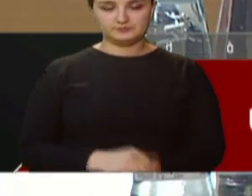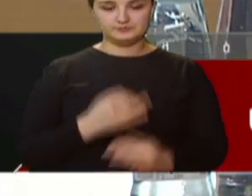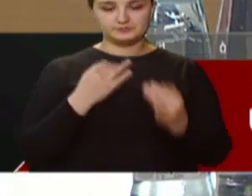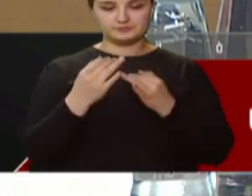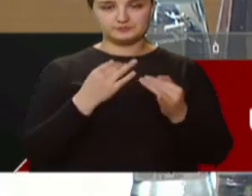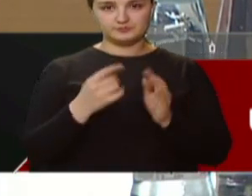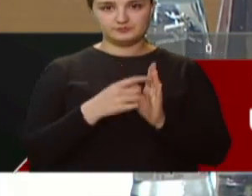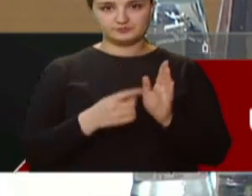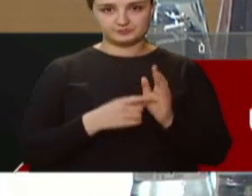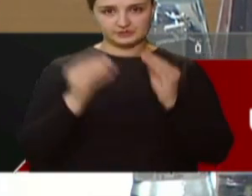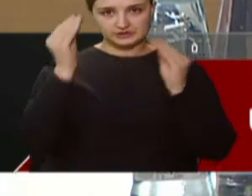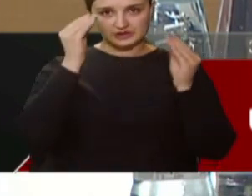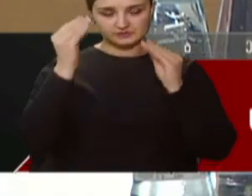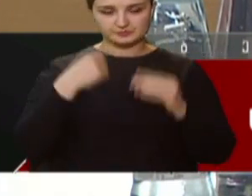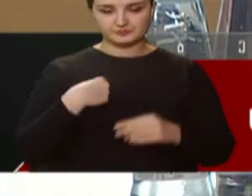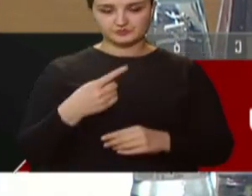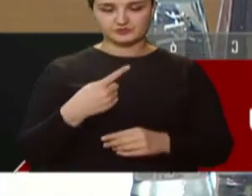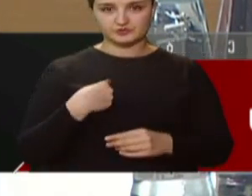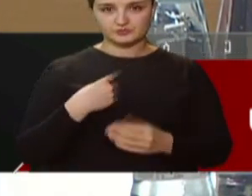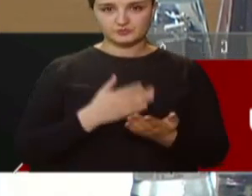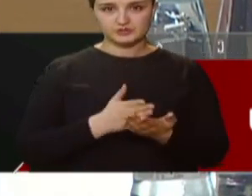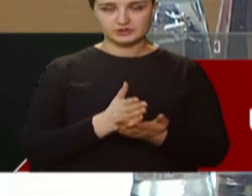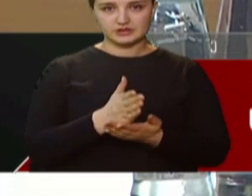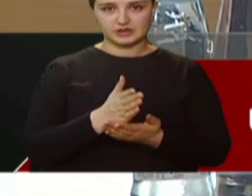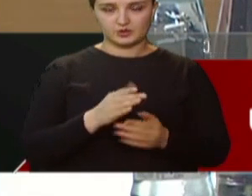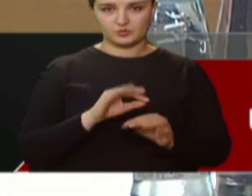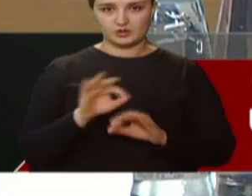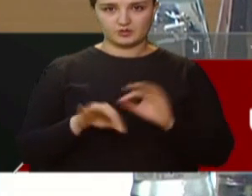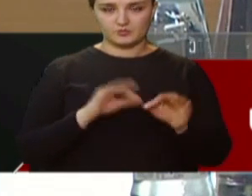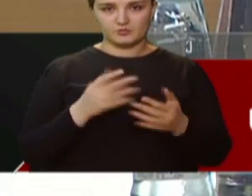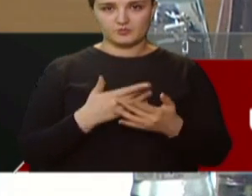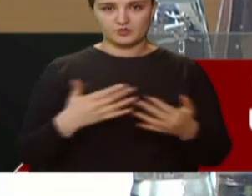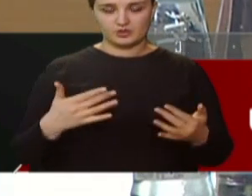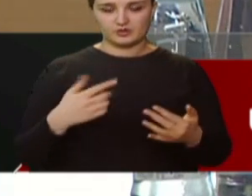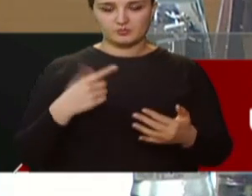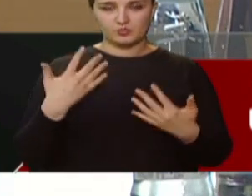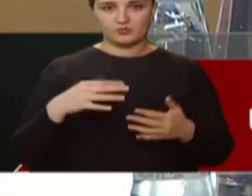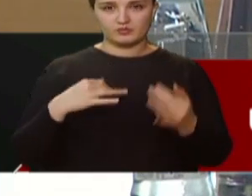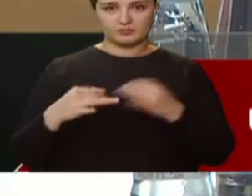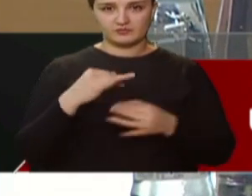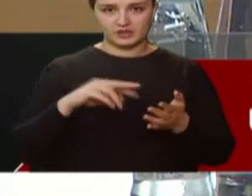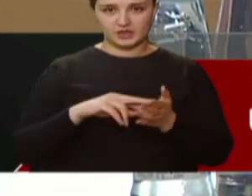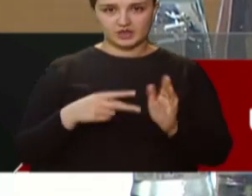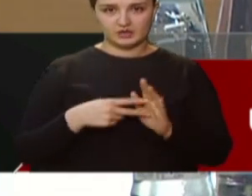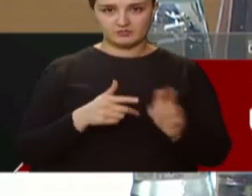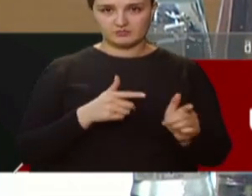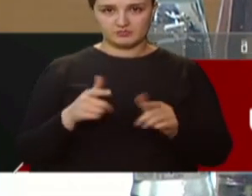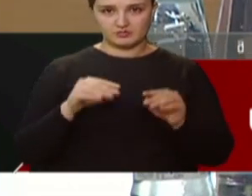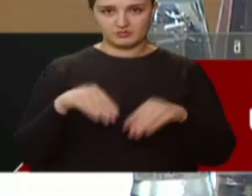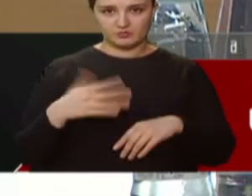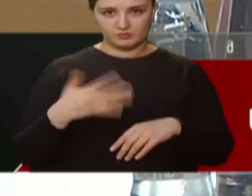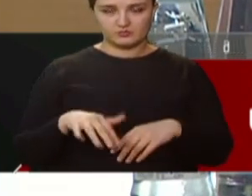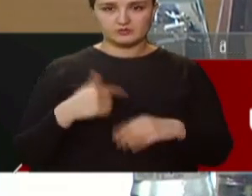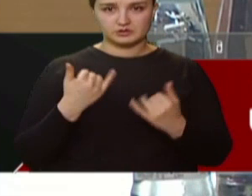Განვიხილეთ ჩვენ შორის მიმდინარე სტრატეგიული პროექტები, დავსახეთ გეგმები, რომელზეც დღესაც გვექნება